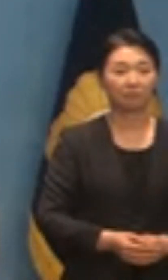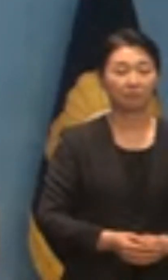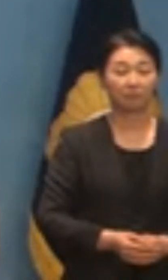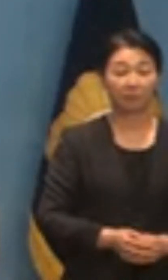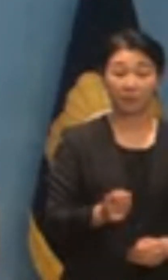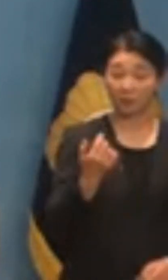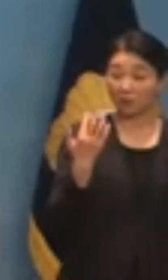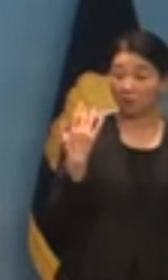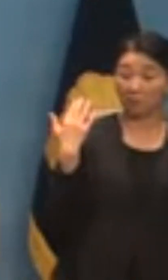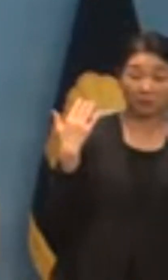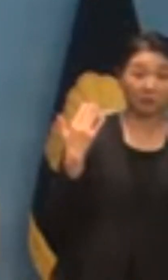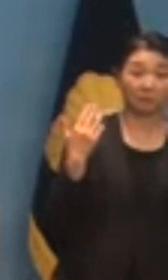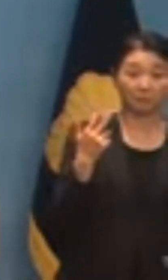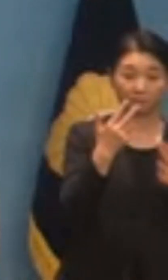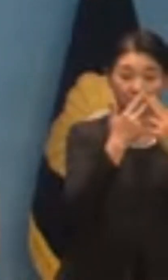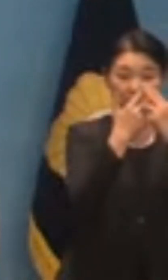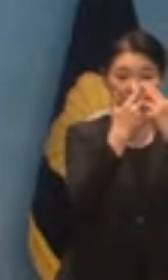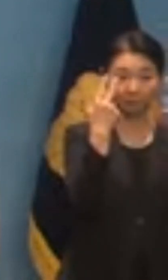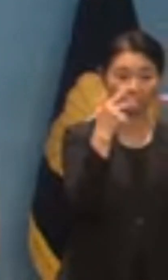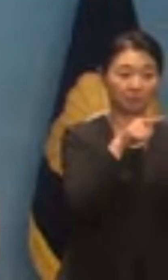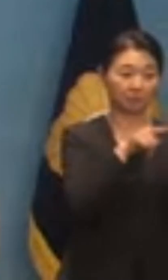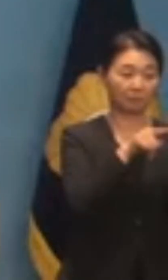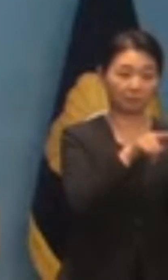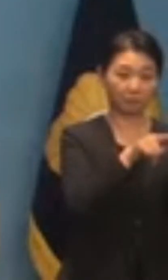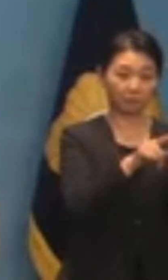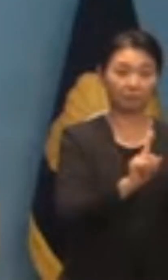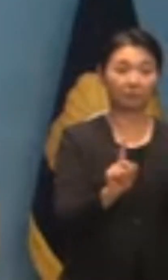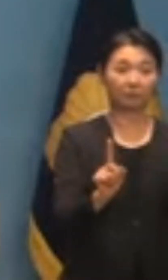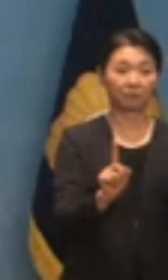얼마 전 이재명 후보께서